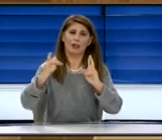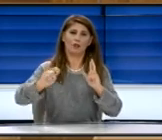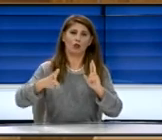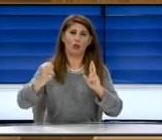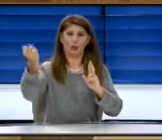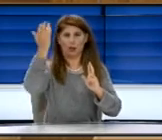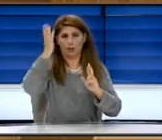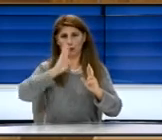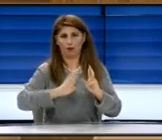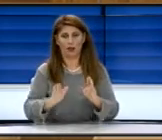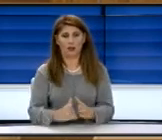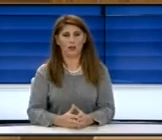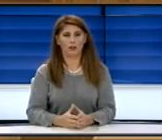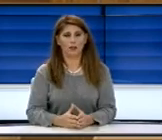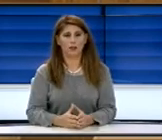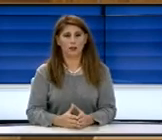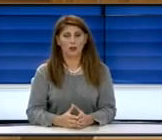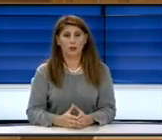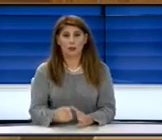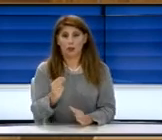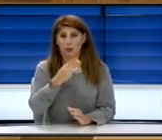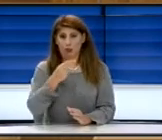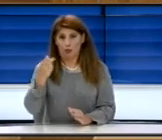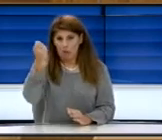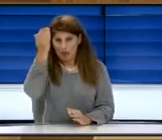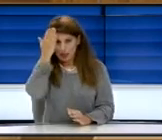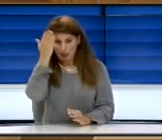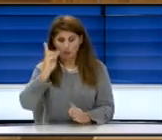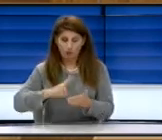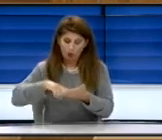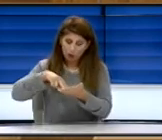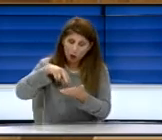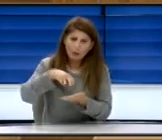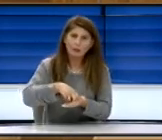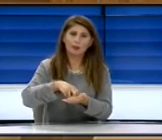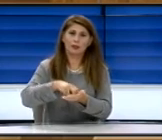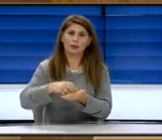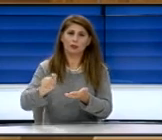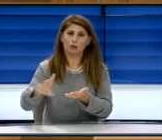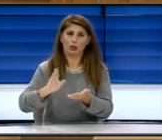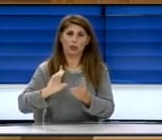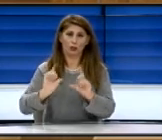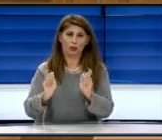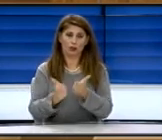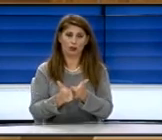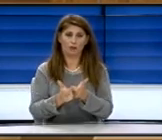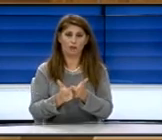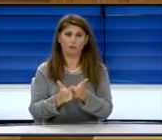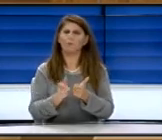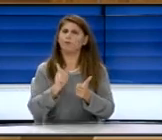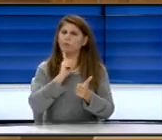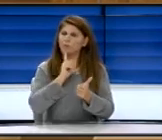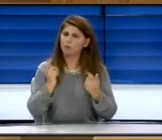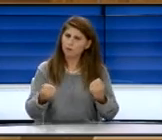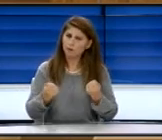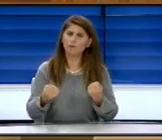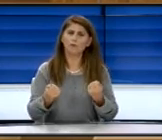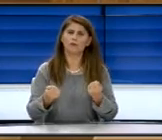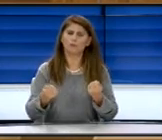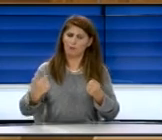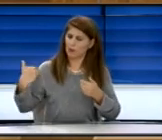ακρίβειας. Και για να έρθουμε και στο ζήτημα της ακρίβειας που έχει γονατίσει τις λαϊκές οικογένειες. Όπως κάνατε όλοι σας